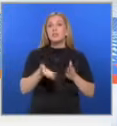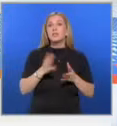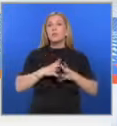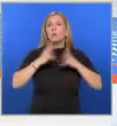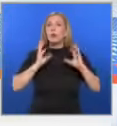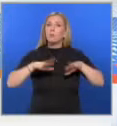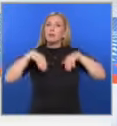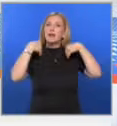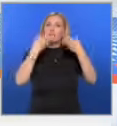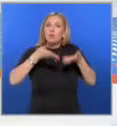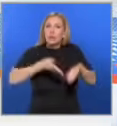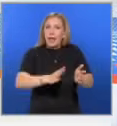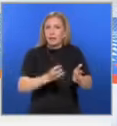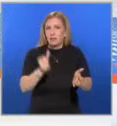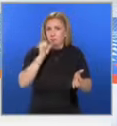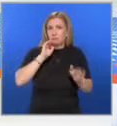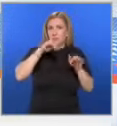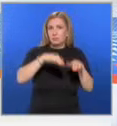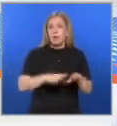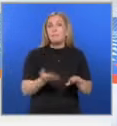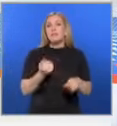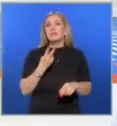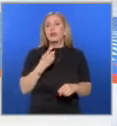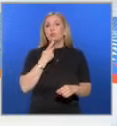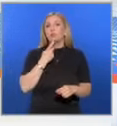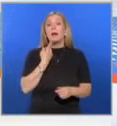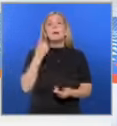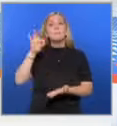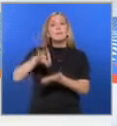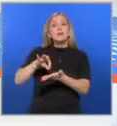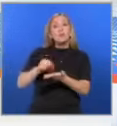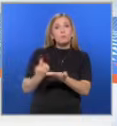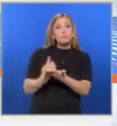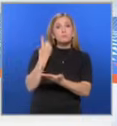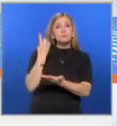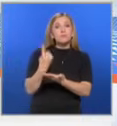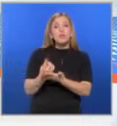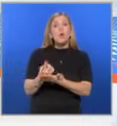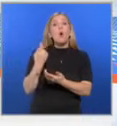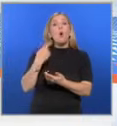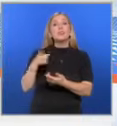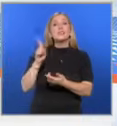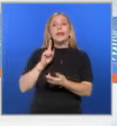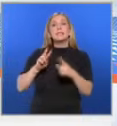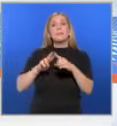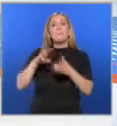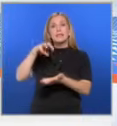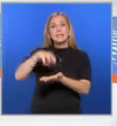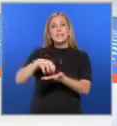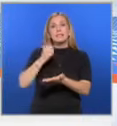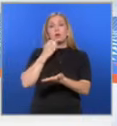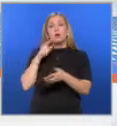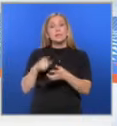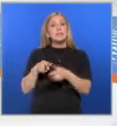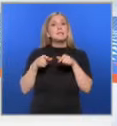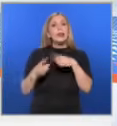голямото наводнение преди 2 години. Първо включваме Мариела Хубинова с последна информация от Отец Паисиево. Мариела, там